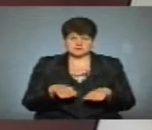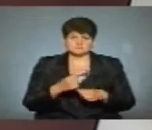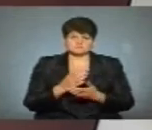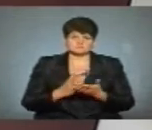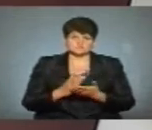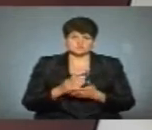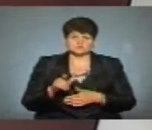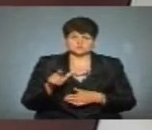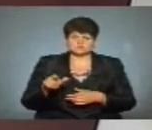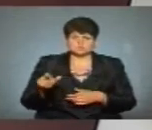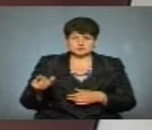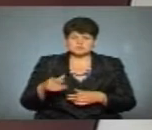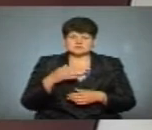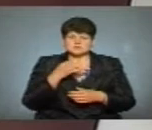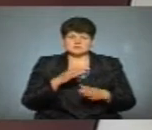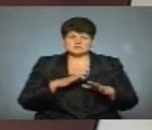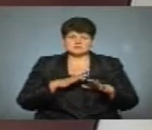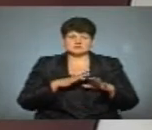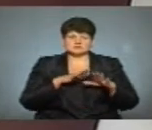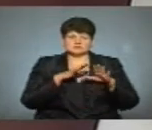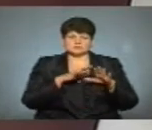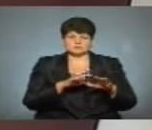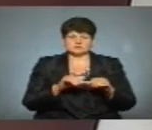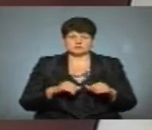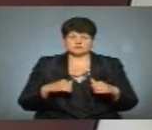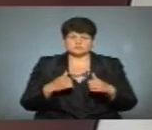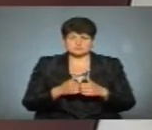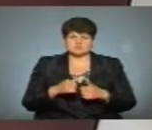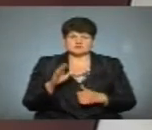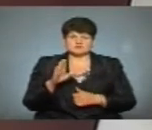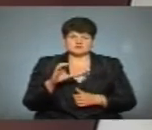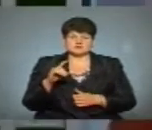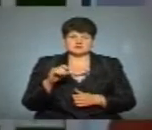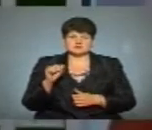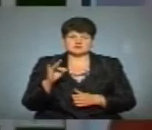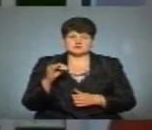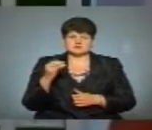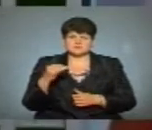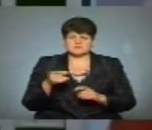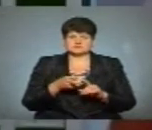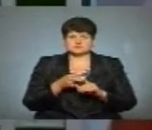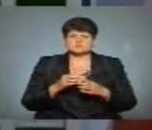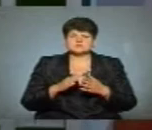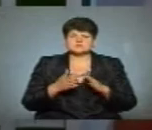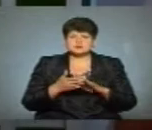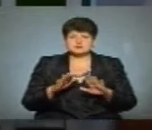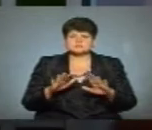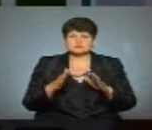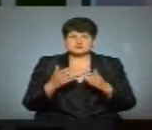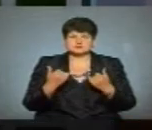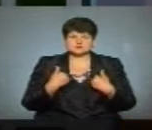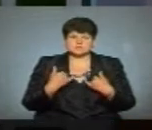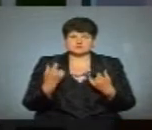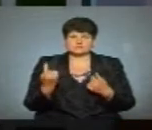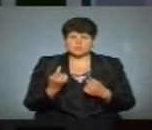голови позаштатної військової лікарської комісії обласного військкомату Василь Зарівний. У зв'язку із ситуацією, яка склалася в нас в